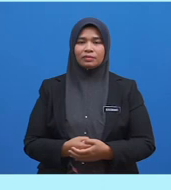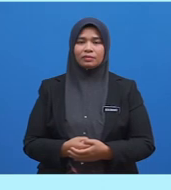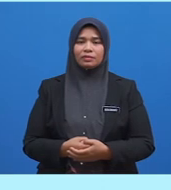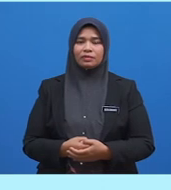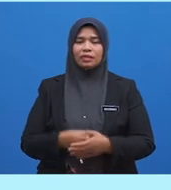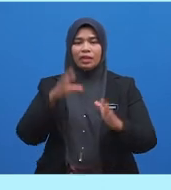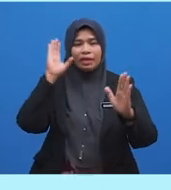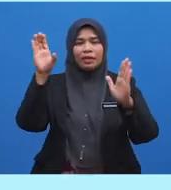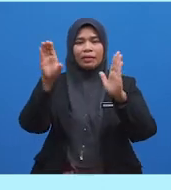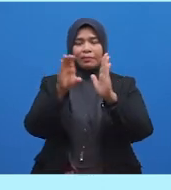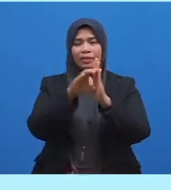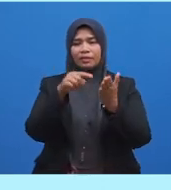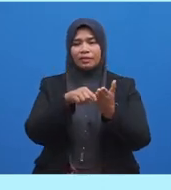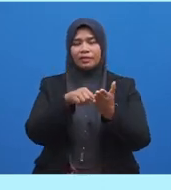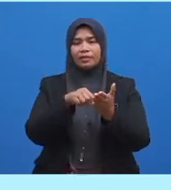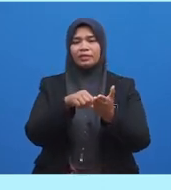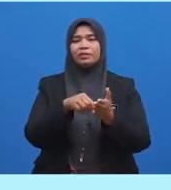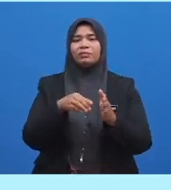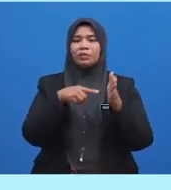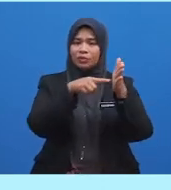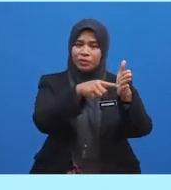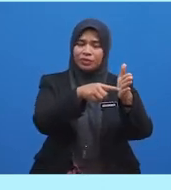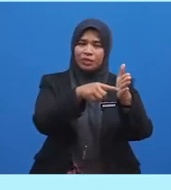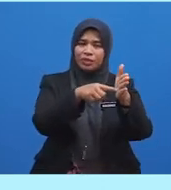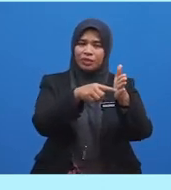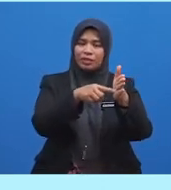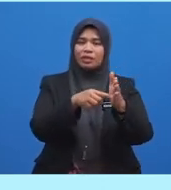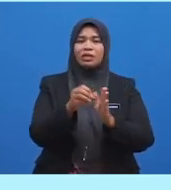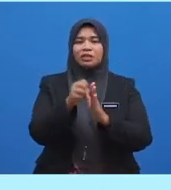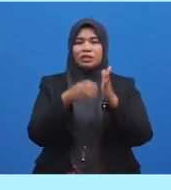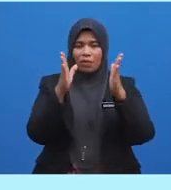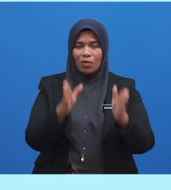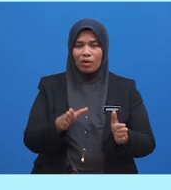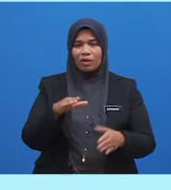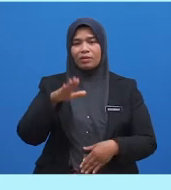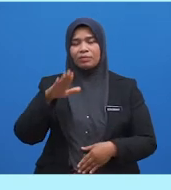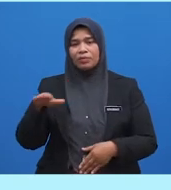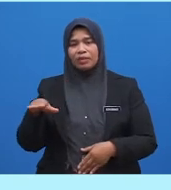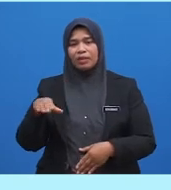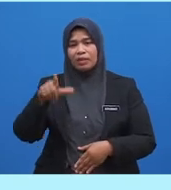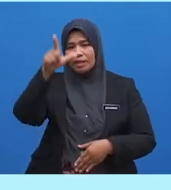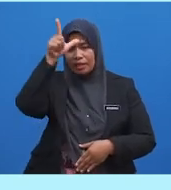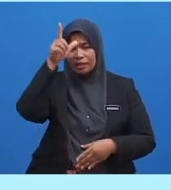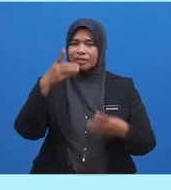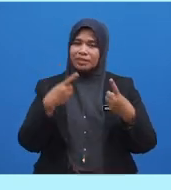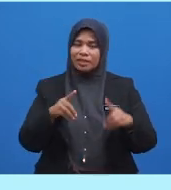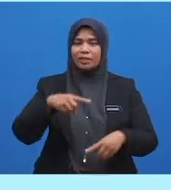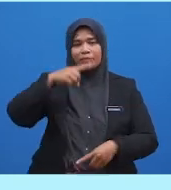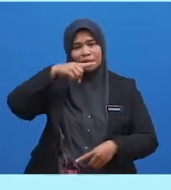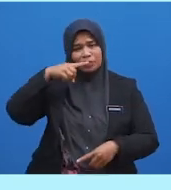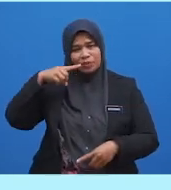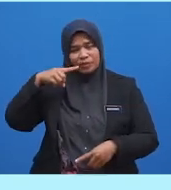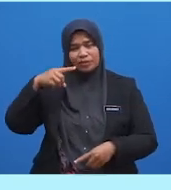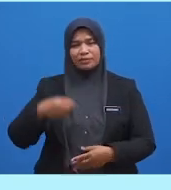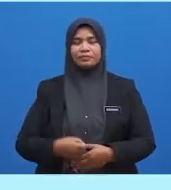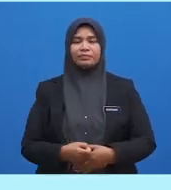gambar ini pula menunjukkan seorang budak lelaki sedang menggosok